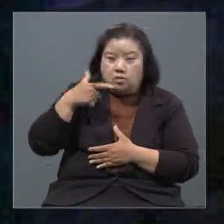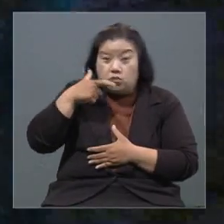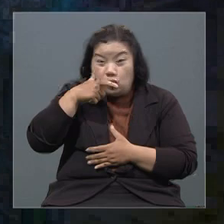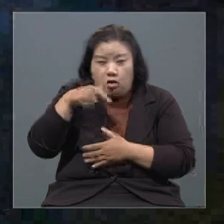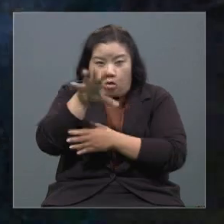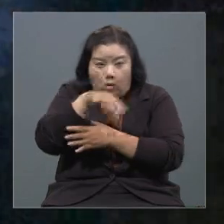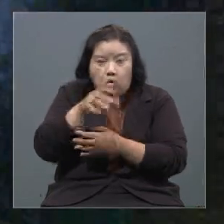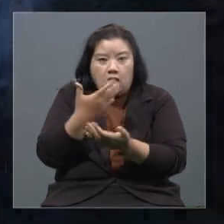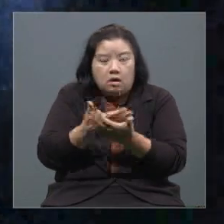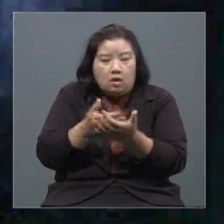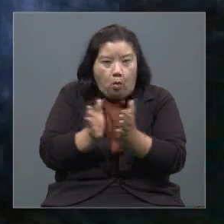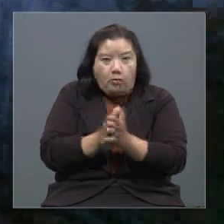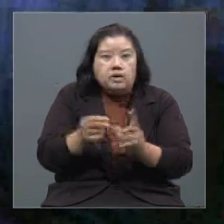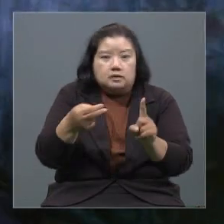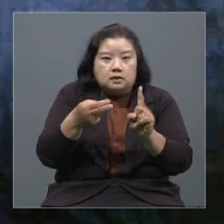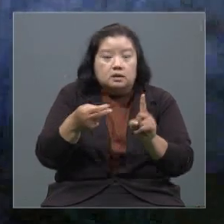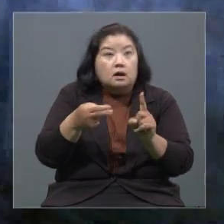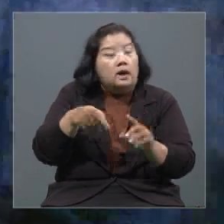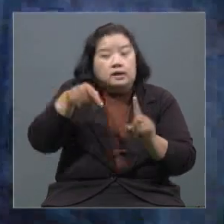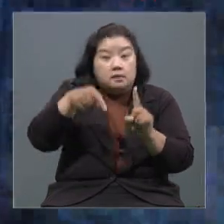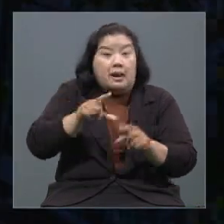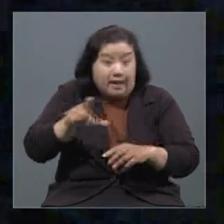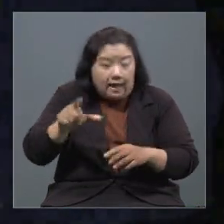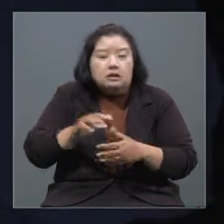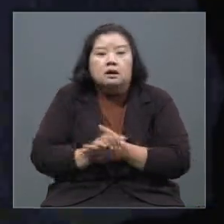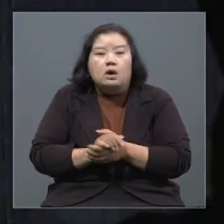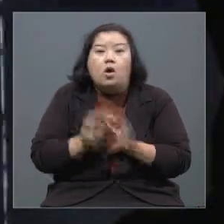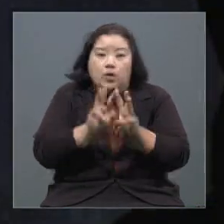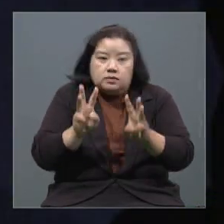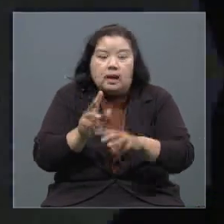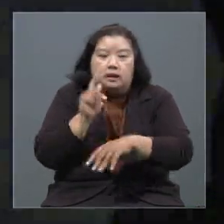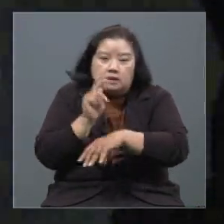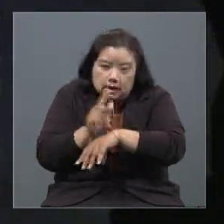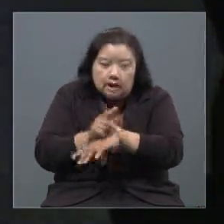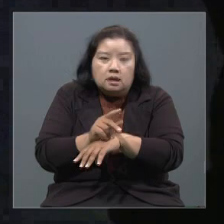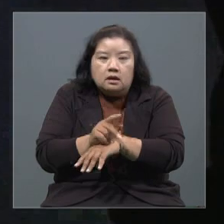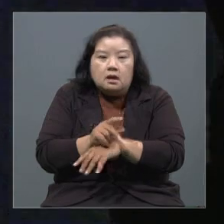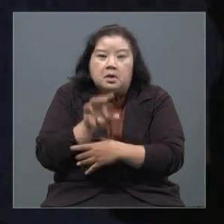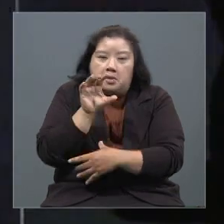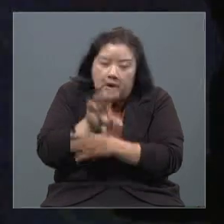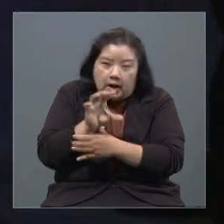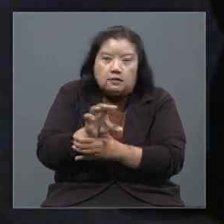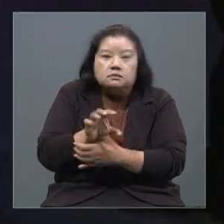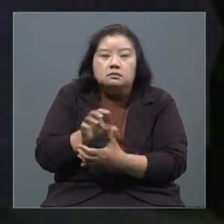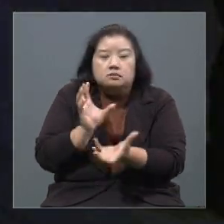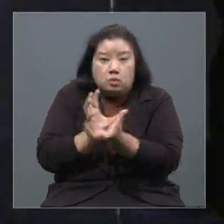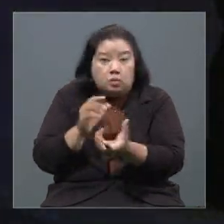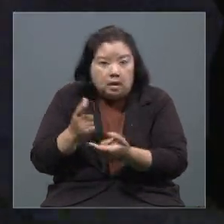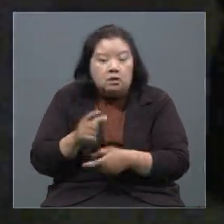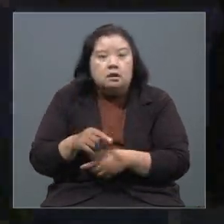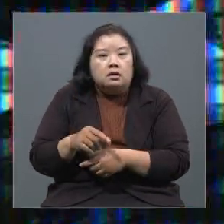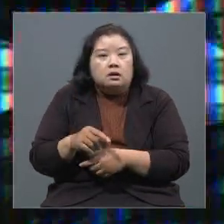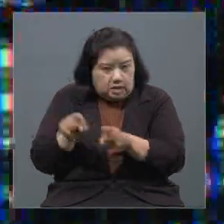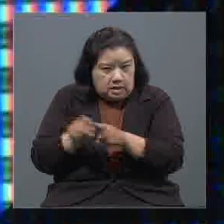บาทนะฮะส่วนของเว็บพนันออนไลน์เนี่ยยึดไป 528ล้านบาททีนี้ความสสำคัญก็คือเราต้องพยายามเอาเงินตรงเนี้ยมา